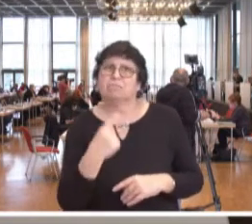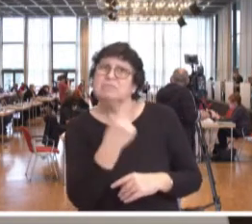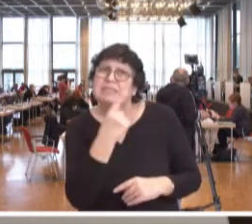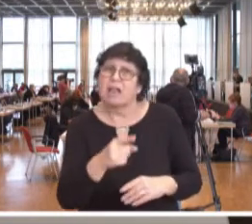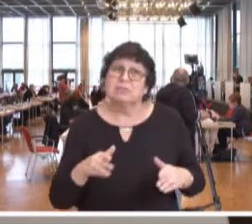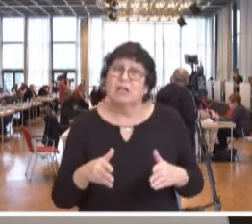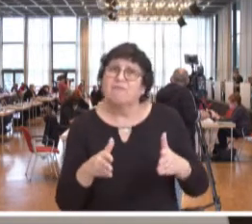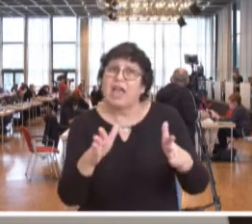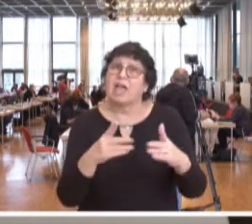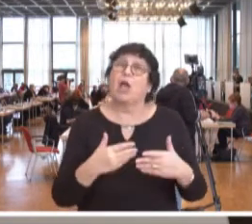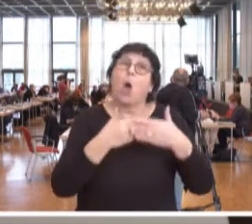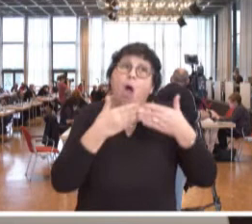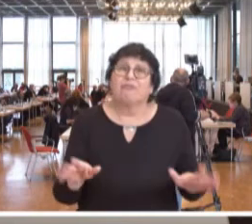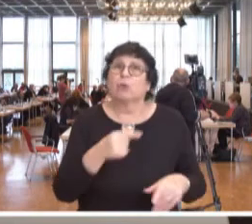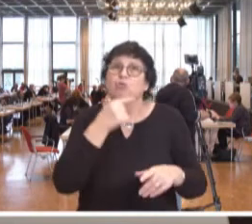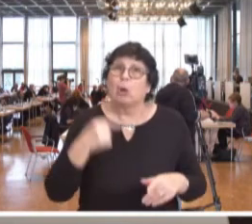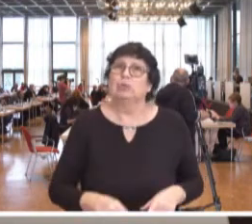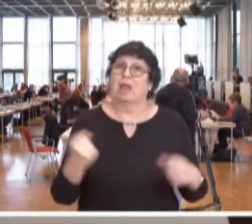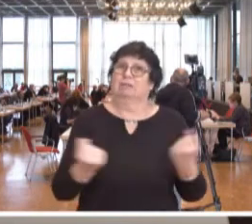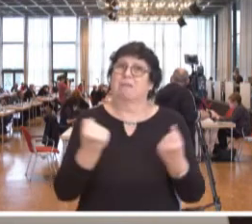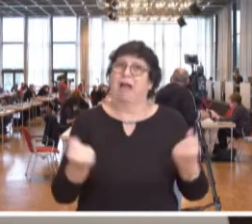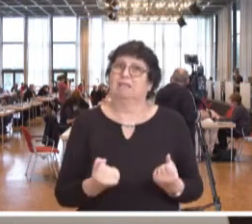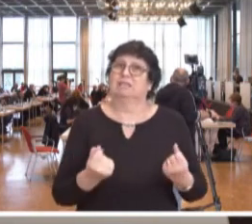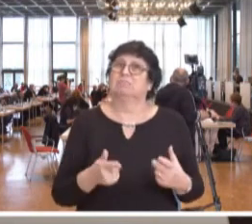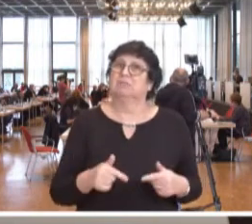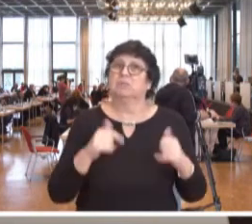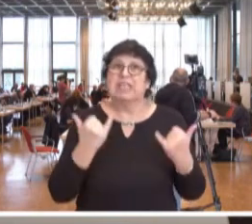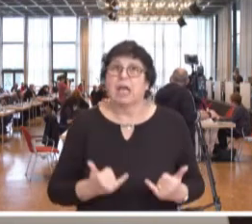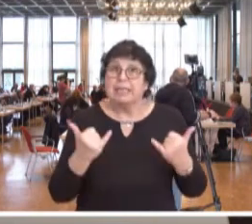Öffnung Russlands durchgesetzt hat und jetzt sieht, vor welchem